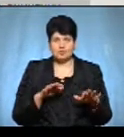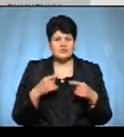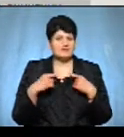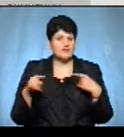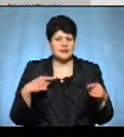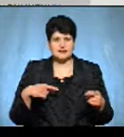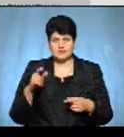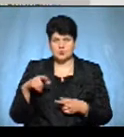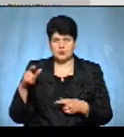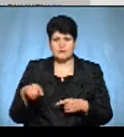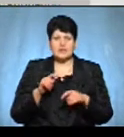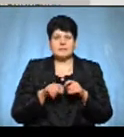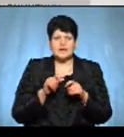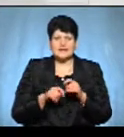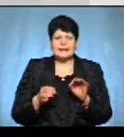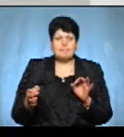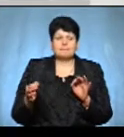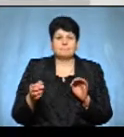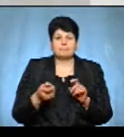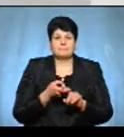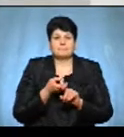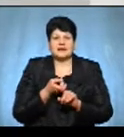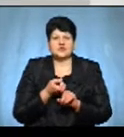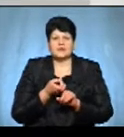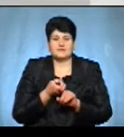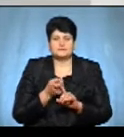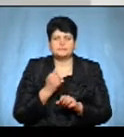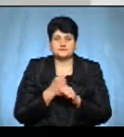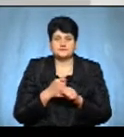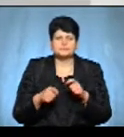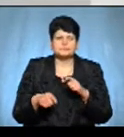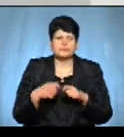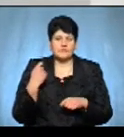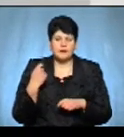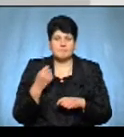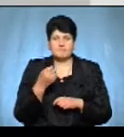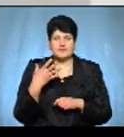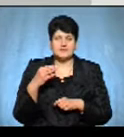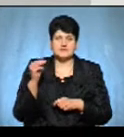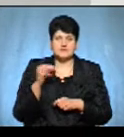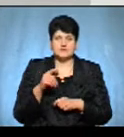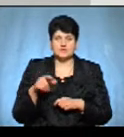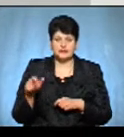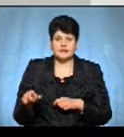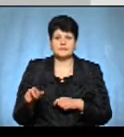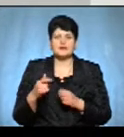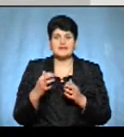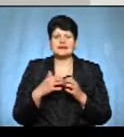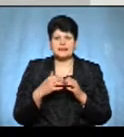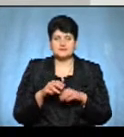особами, та перевіряються на причетність до вчинення цих злочинів понад 15 тисяч осіб, в тому числі